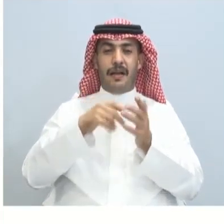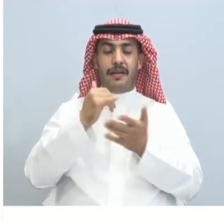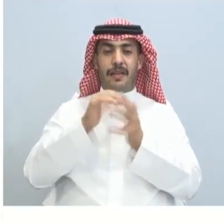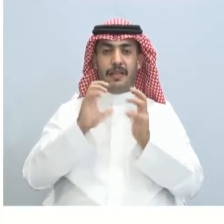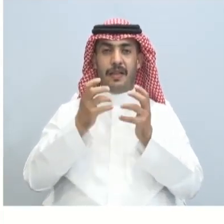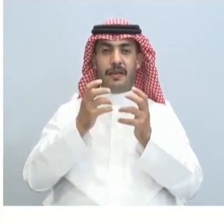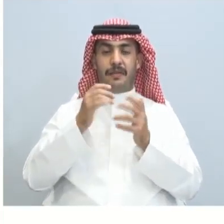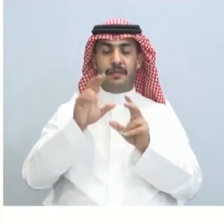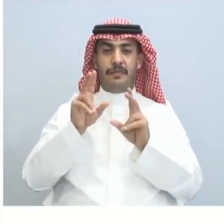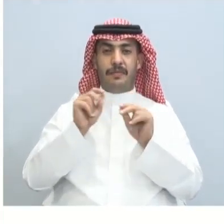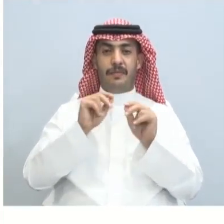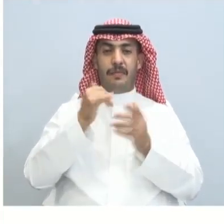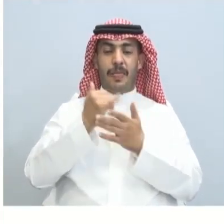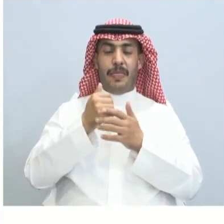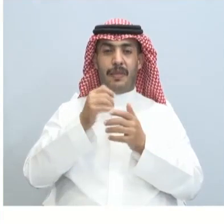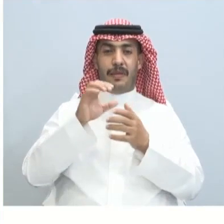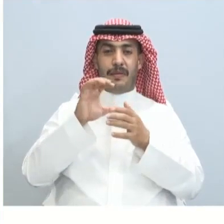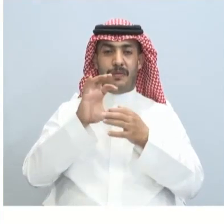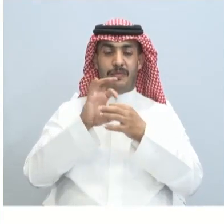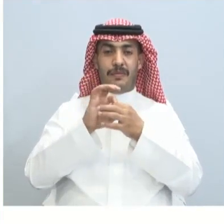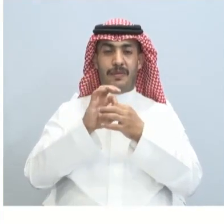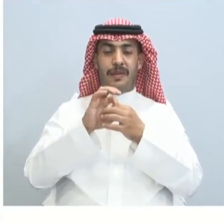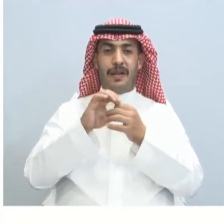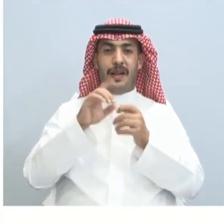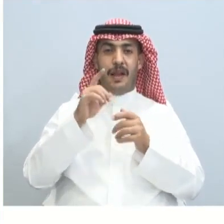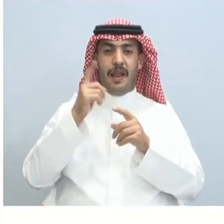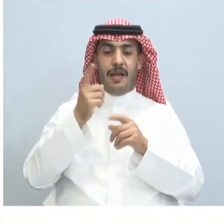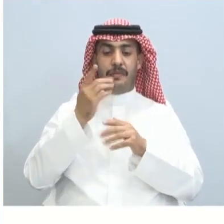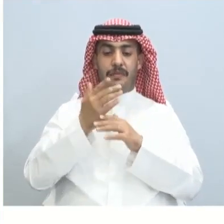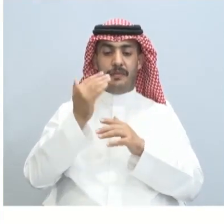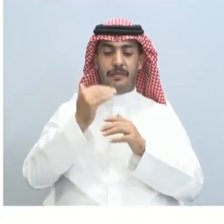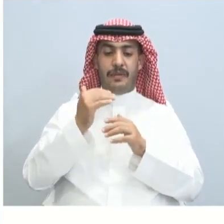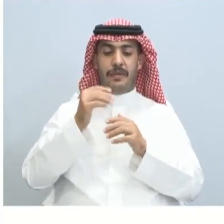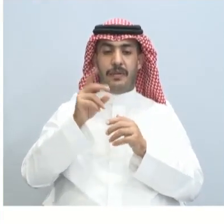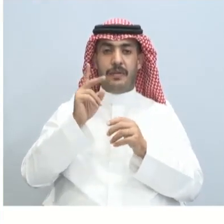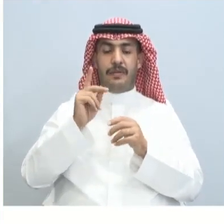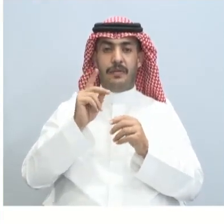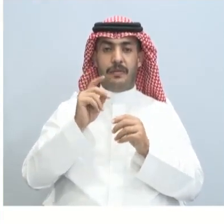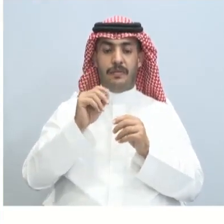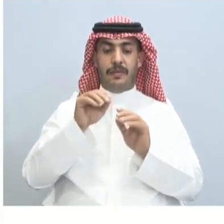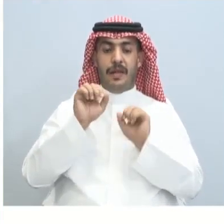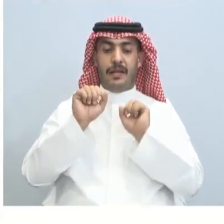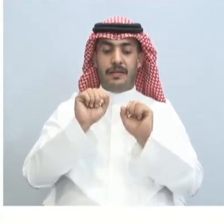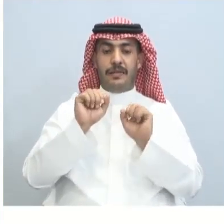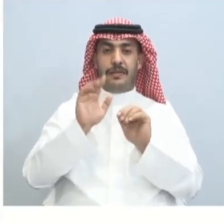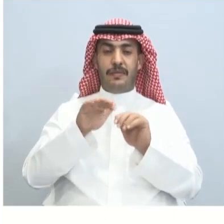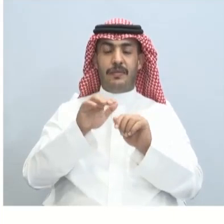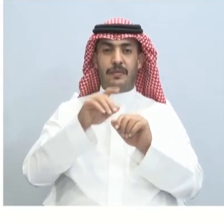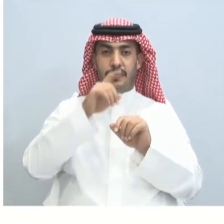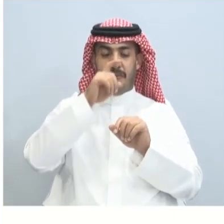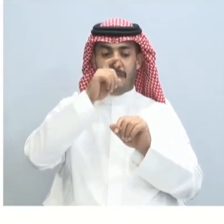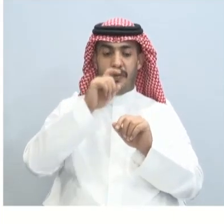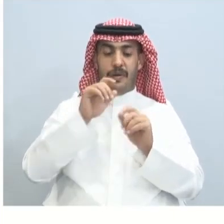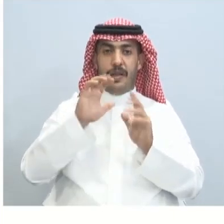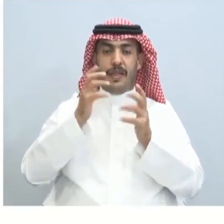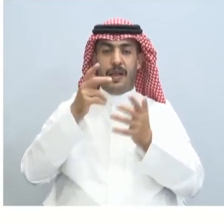اداري مثلا للمصلحه العامه ويكون وفق الانظمه والتعليمات ذكرنا القرار او الخصائص هنالك خصائص في الكتابه